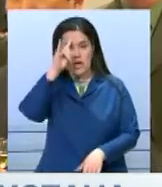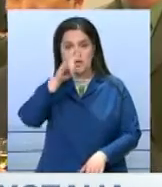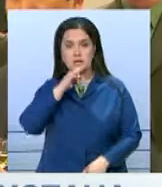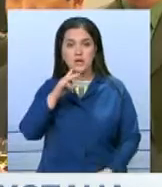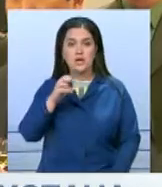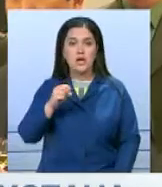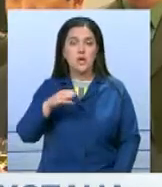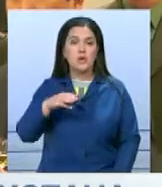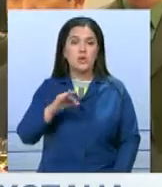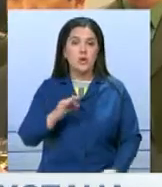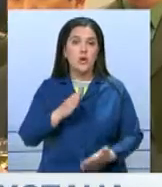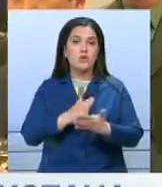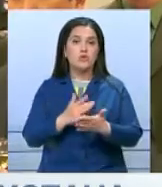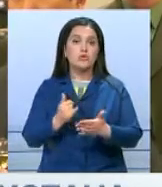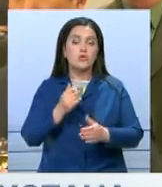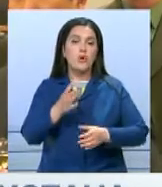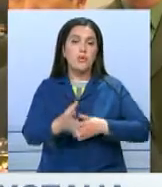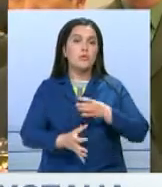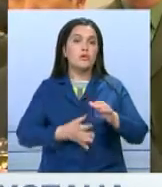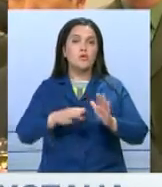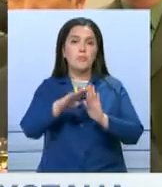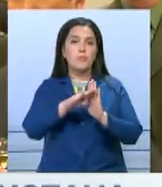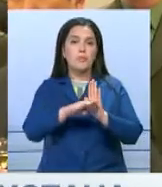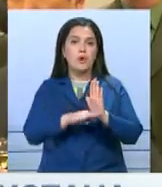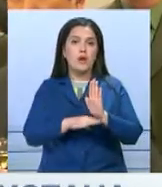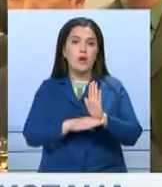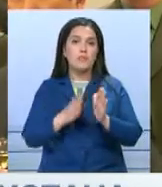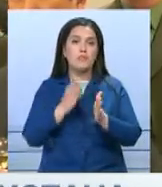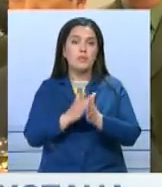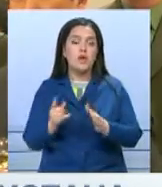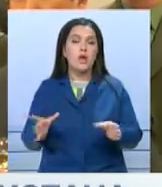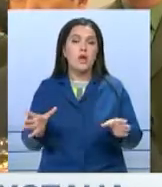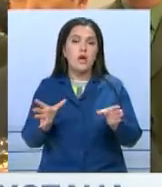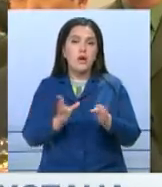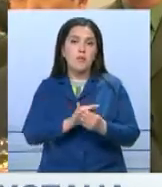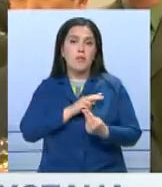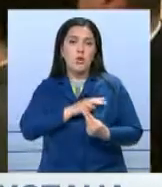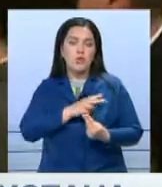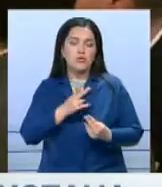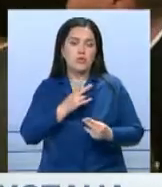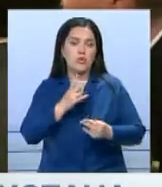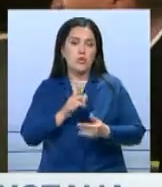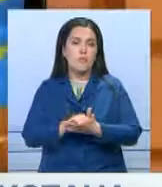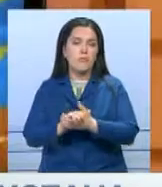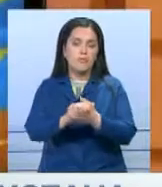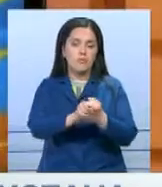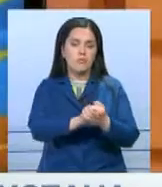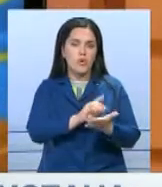и нато проходит в рамках международной программы партнерство во имя мира